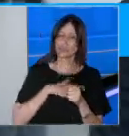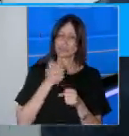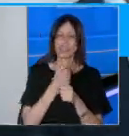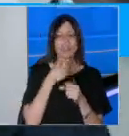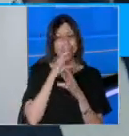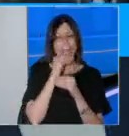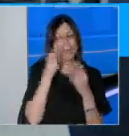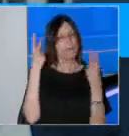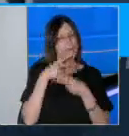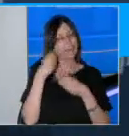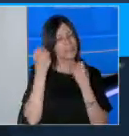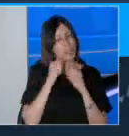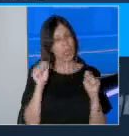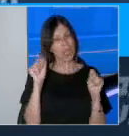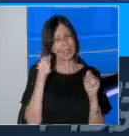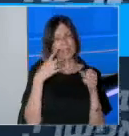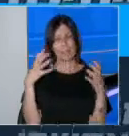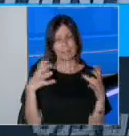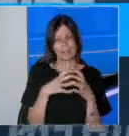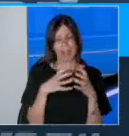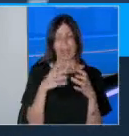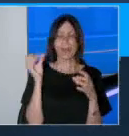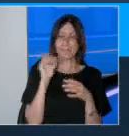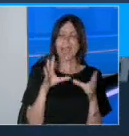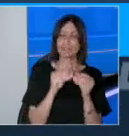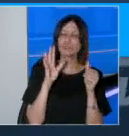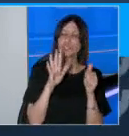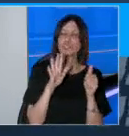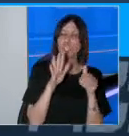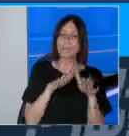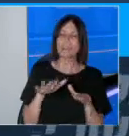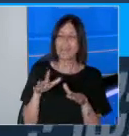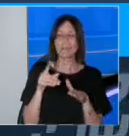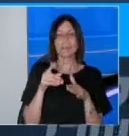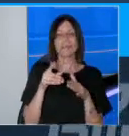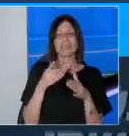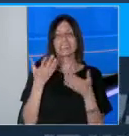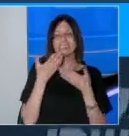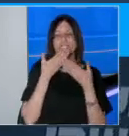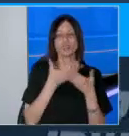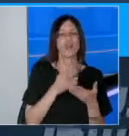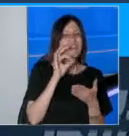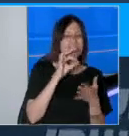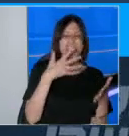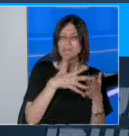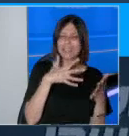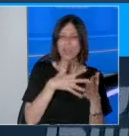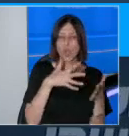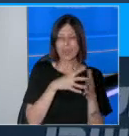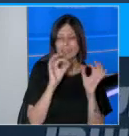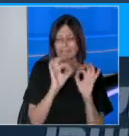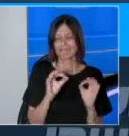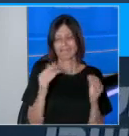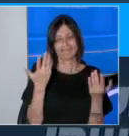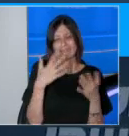מובן דמוקרטי. באה מפלגה עם 6 מנדטים, בסיוע 0 ביקורת עניינית. 0 ביקורת עניינית